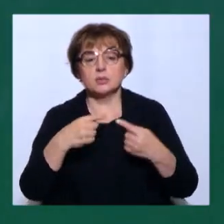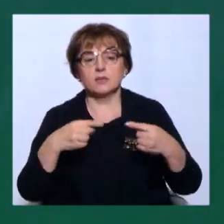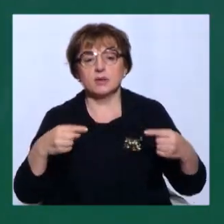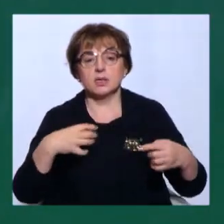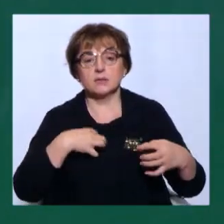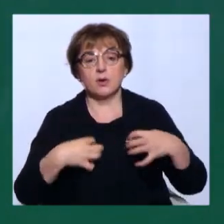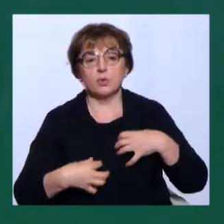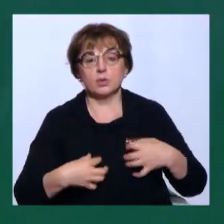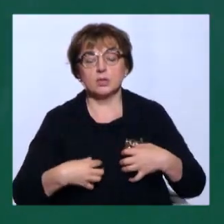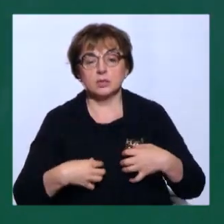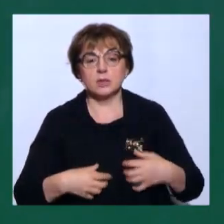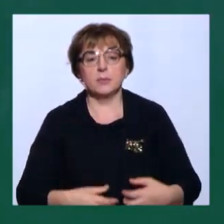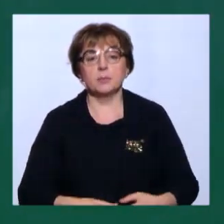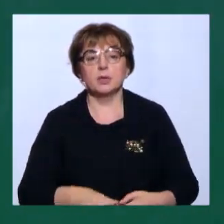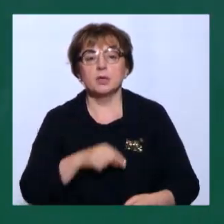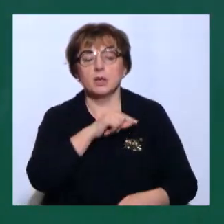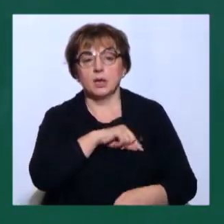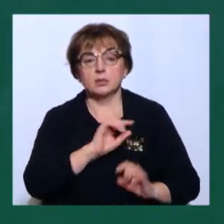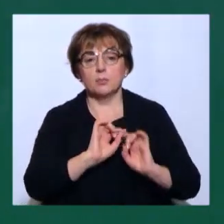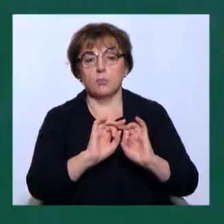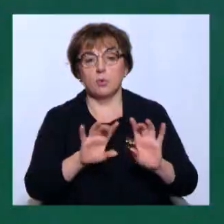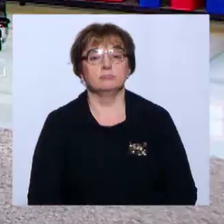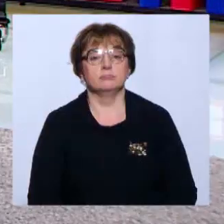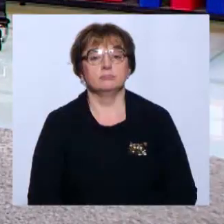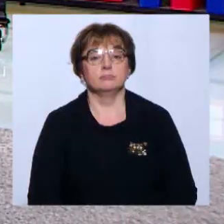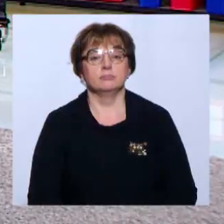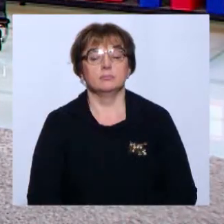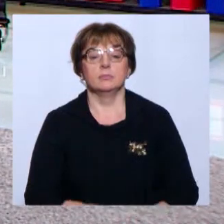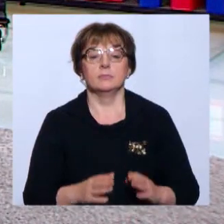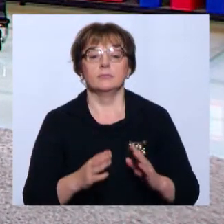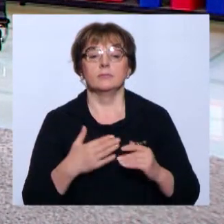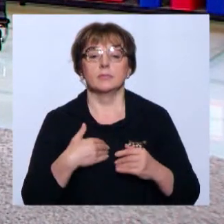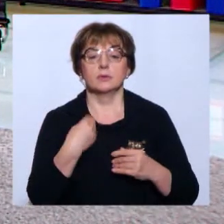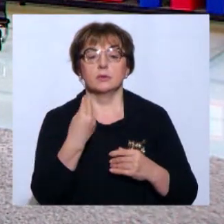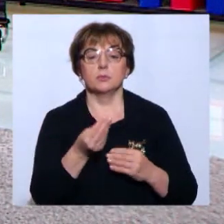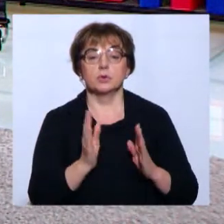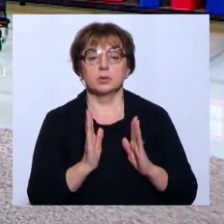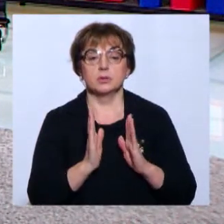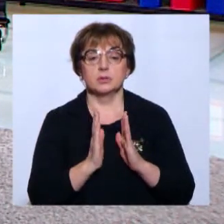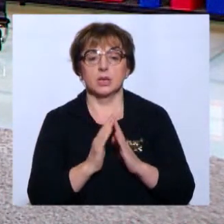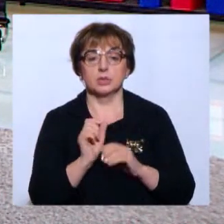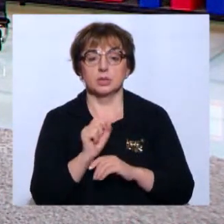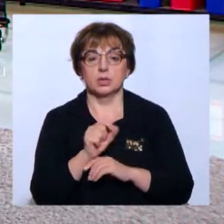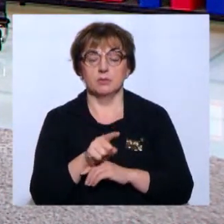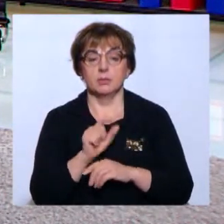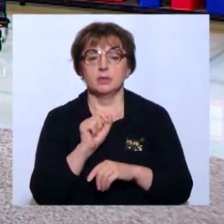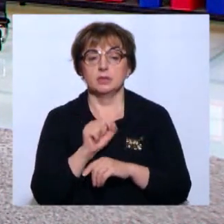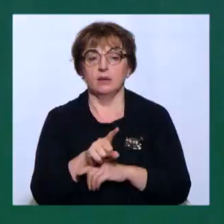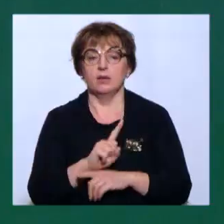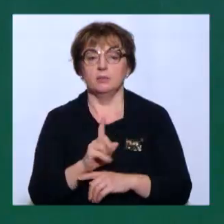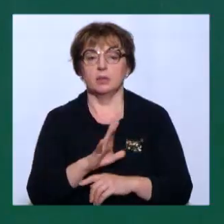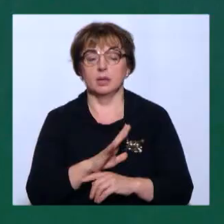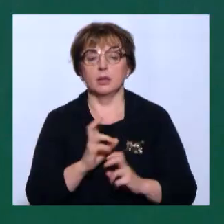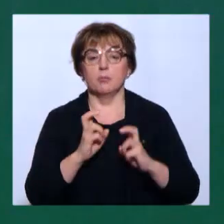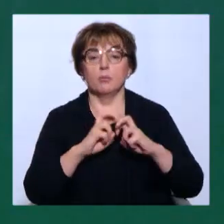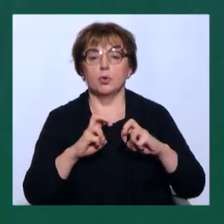ორგანიზმების გარკვეული დახასიათება მოვახდინეთ. Მე თქვენ ახლა მოგცემთ დავალებას, თქვენი დავალება იქნება